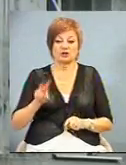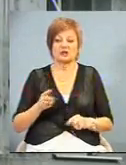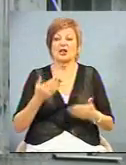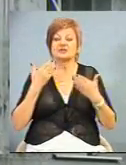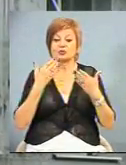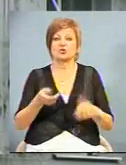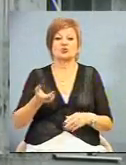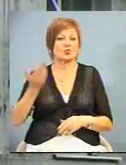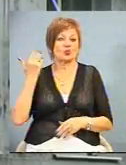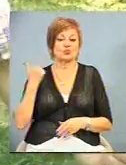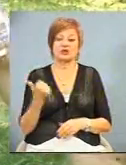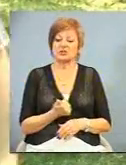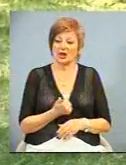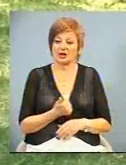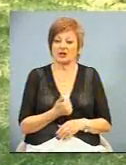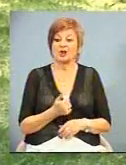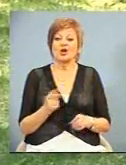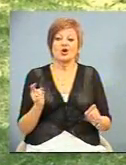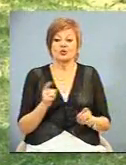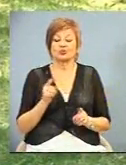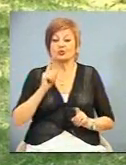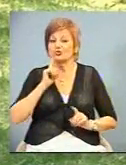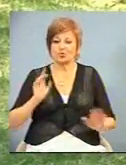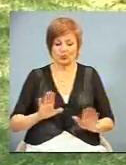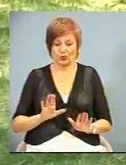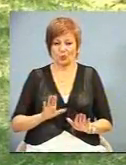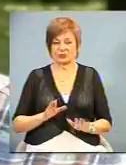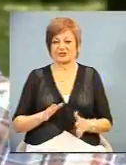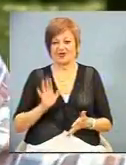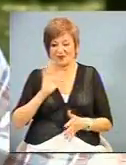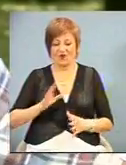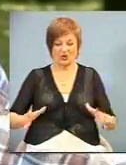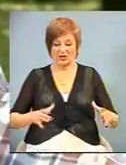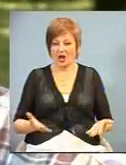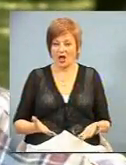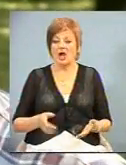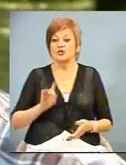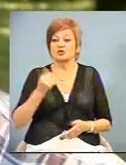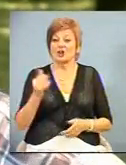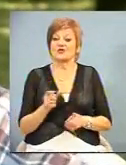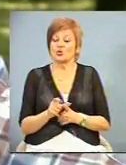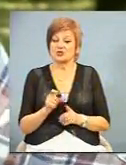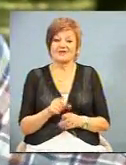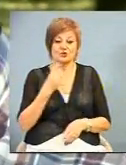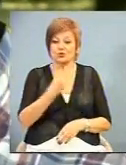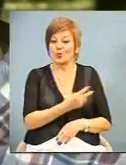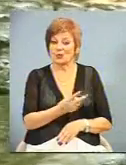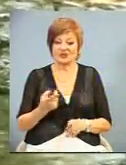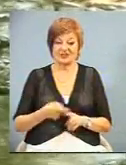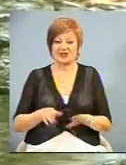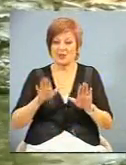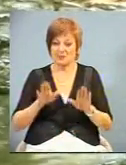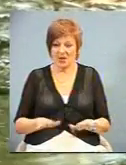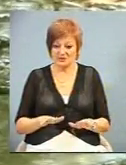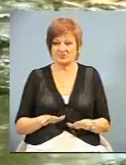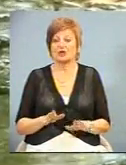ще наприкінці минулого тижня, аби владнали неподобство, каже Ярослав Храбський. Втім, за його словами, оглянути аварійну ділянку